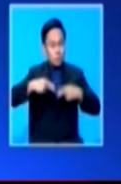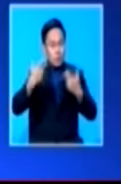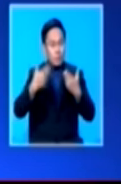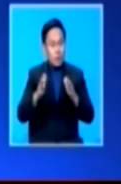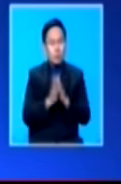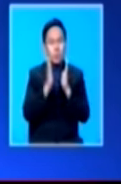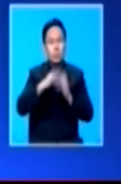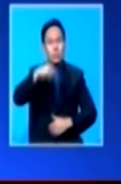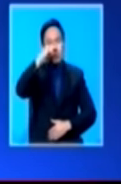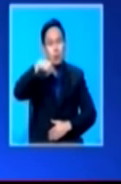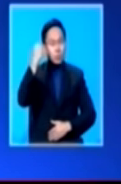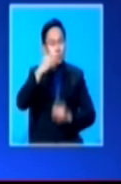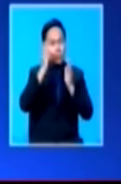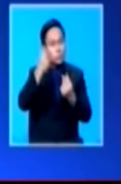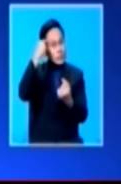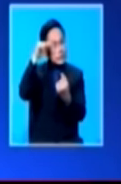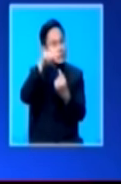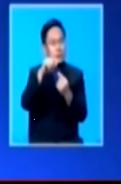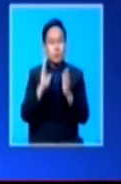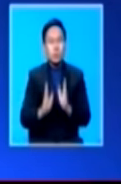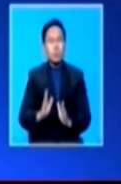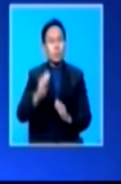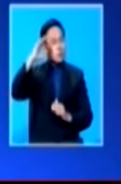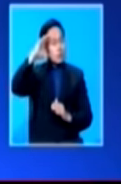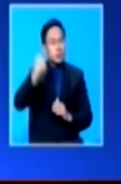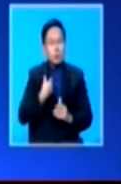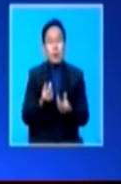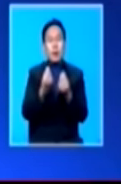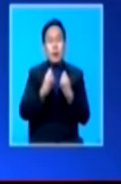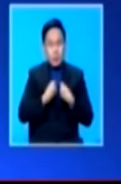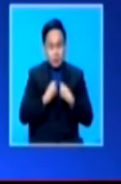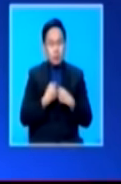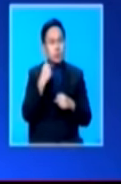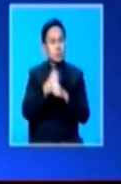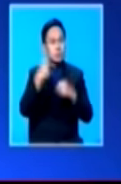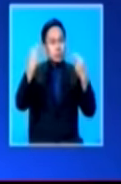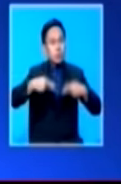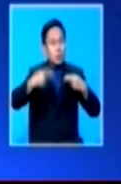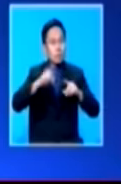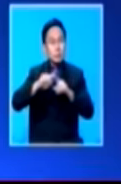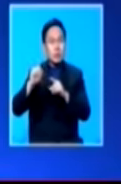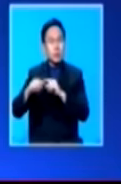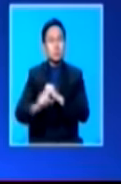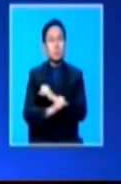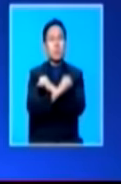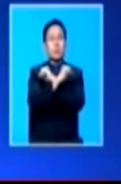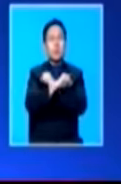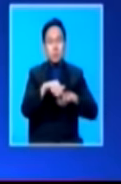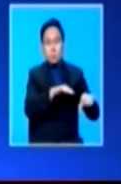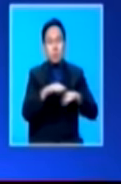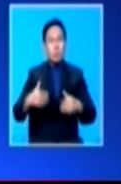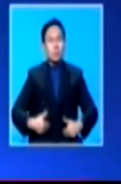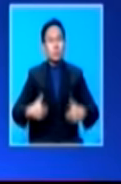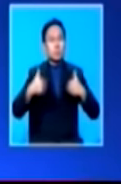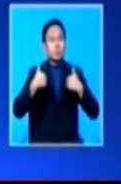ประชาชนคนไทยทุกคนควรได้ระลึกถึงความเสียสละอันยิ่งใหญ่ของวีรชนในแนวหน้าที่พร้อมจะเสียสละ